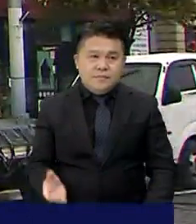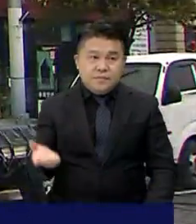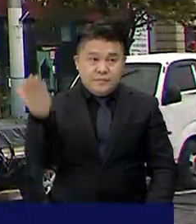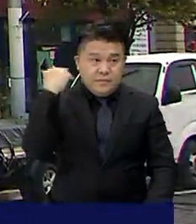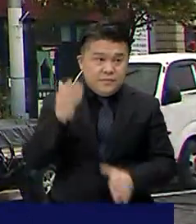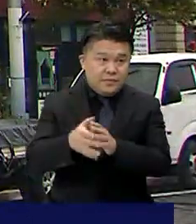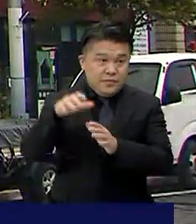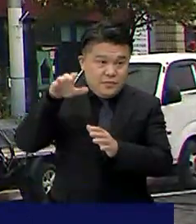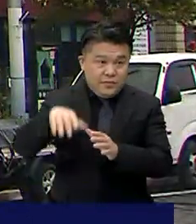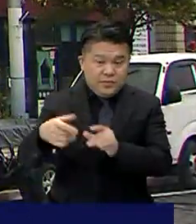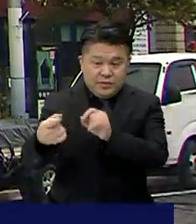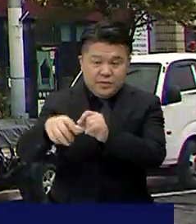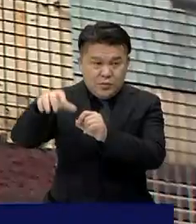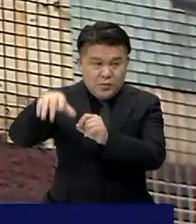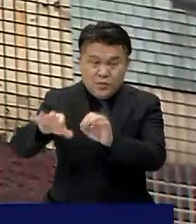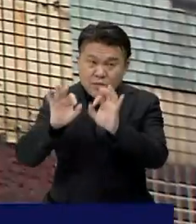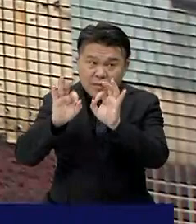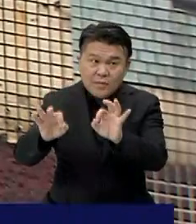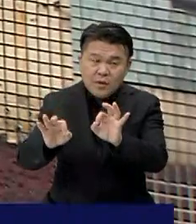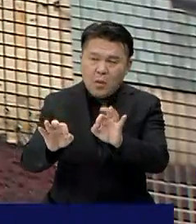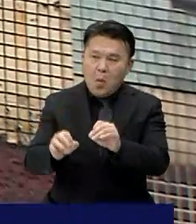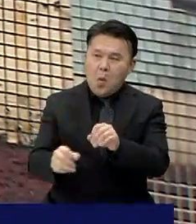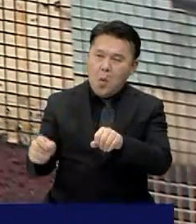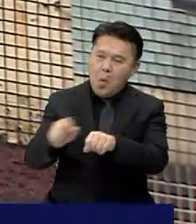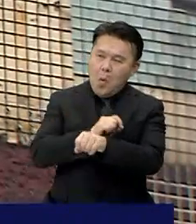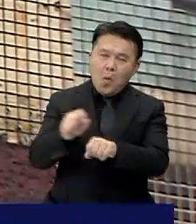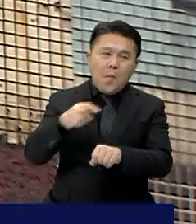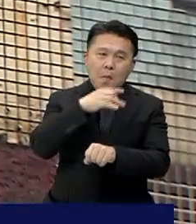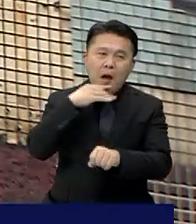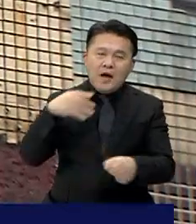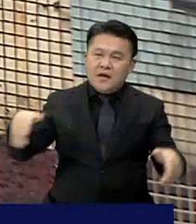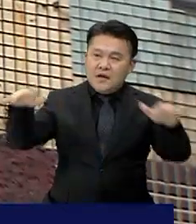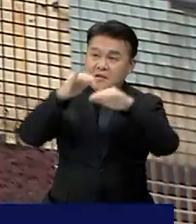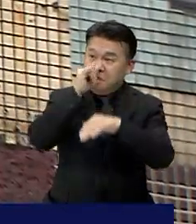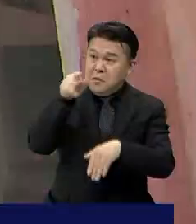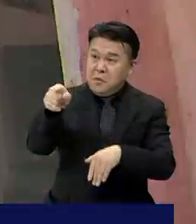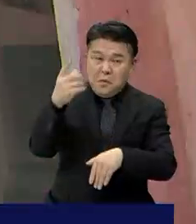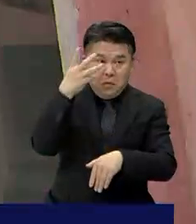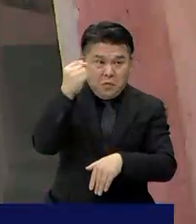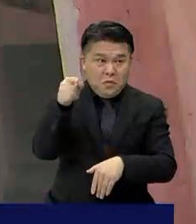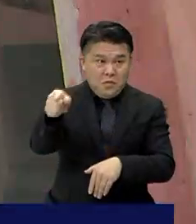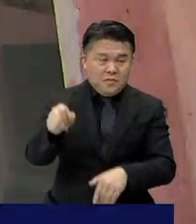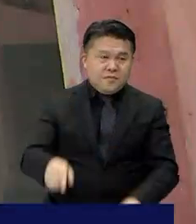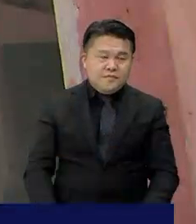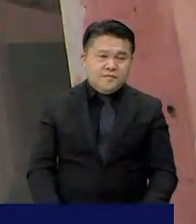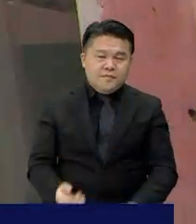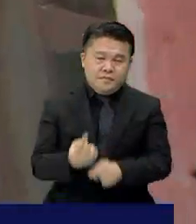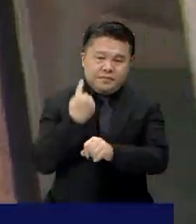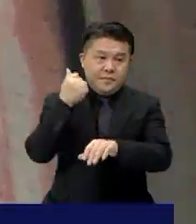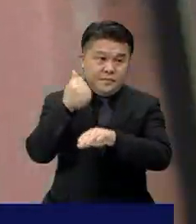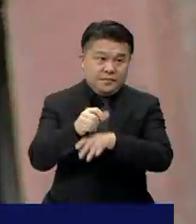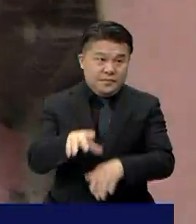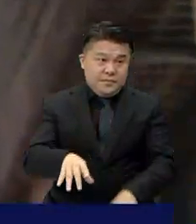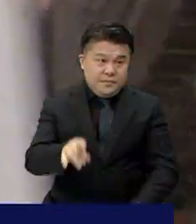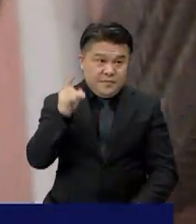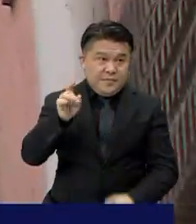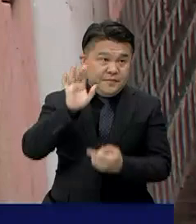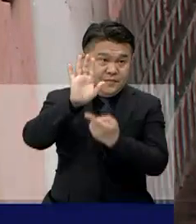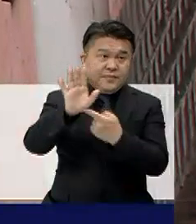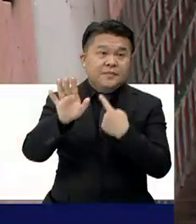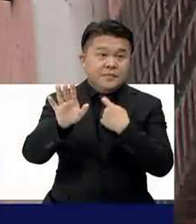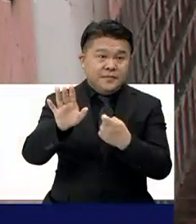원도심 산지천 인근 한눈에 봐도 예사롭지 않은 분홍 건물이 눈에 들어옵니다. 지난해 말 첫 기획